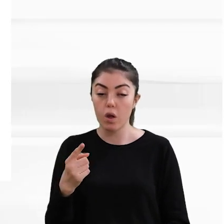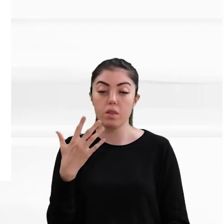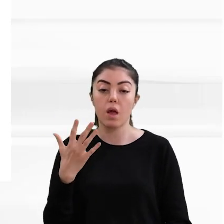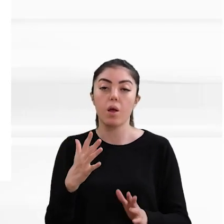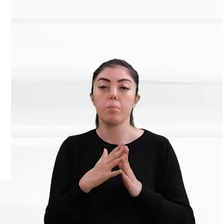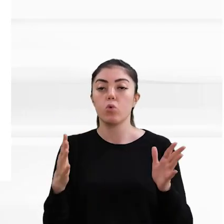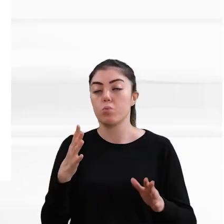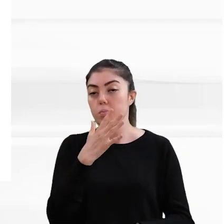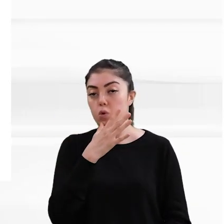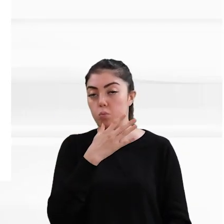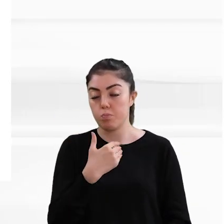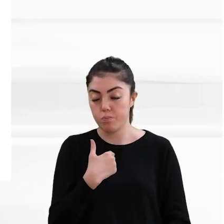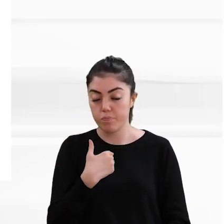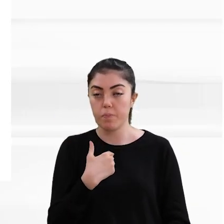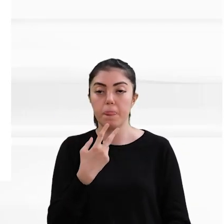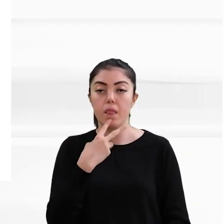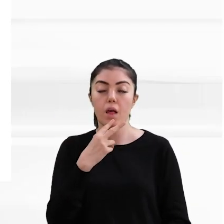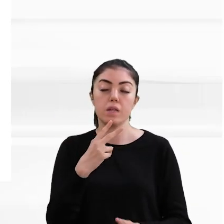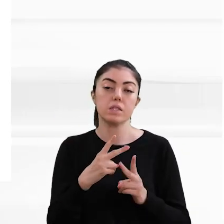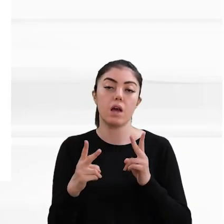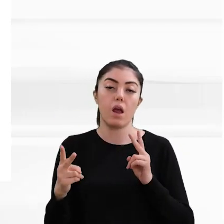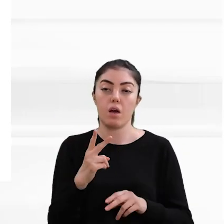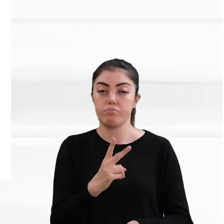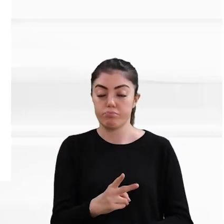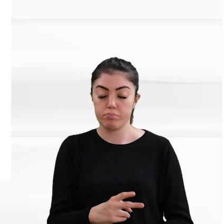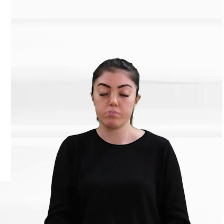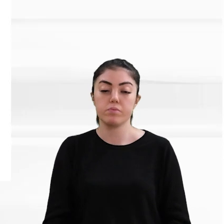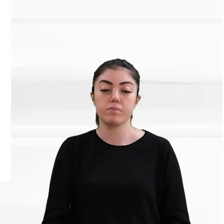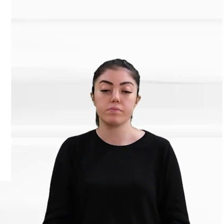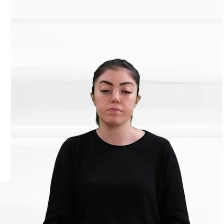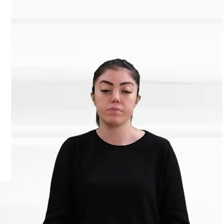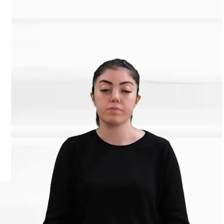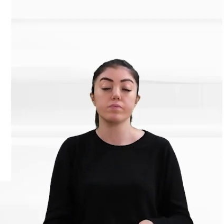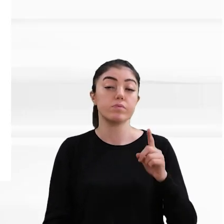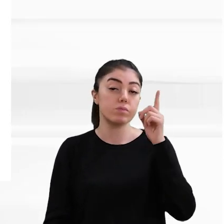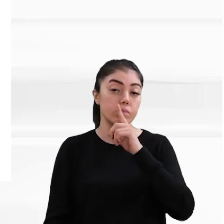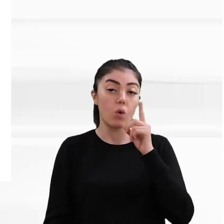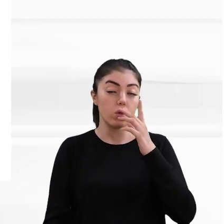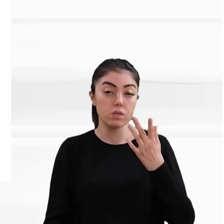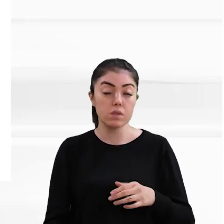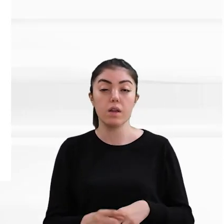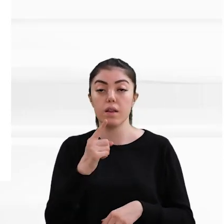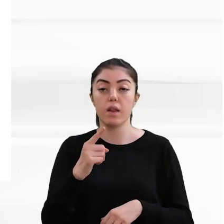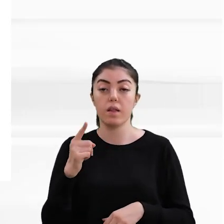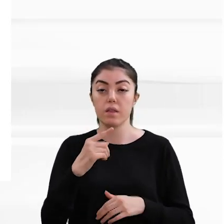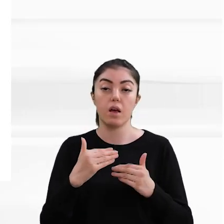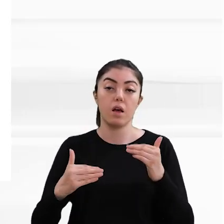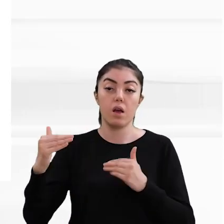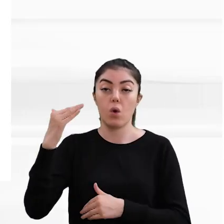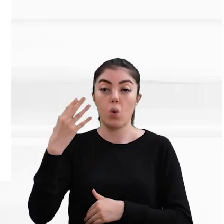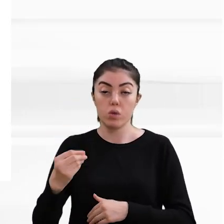yeşil ışığın dalga boyundan büyük olduğunu biliyoruz biz renk sıralamasında, spektrumda.